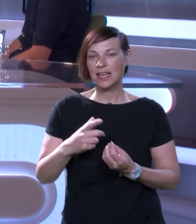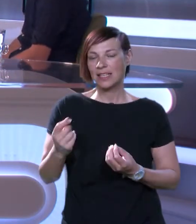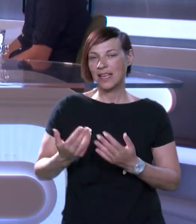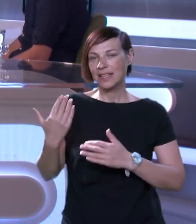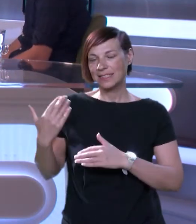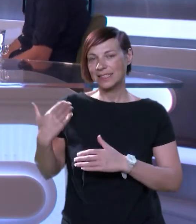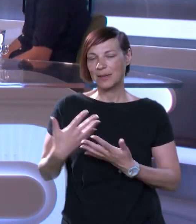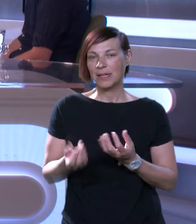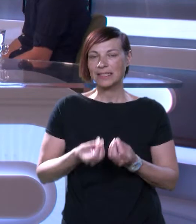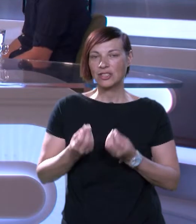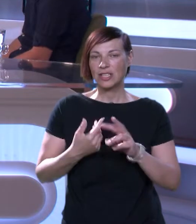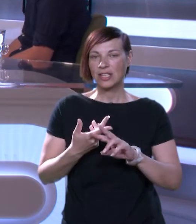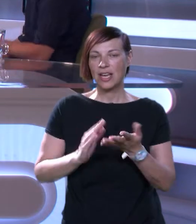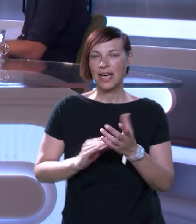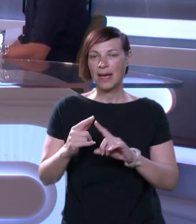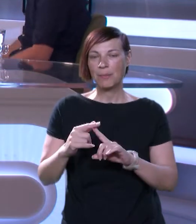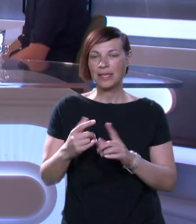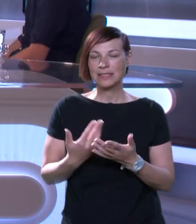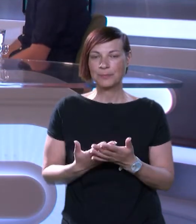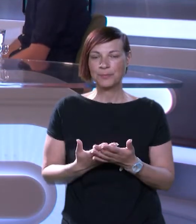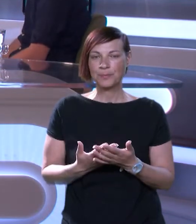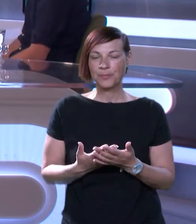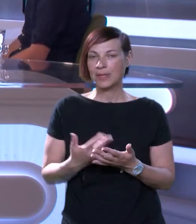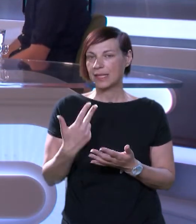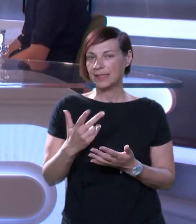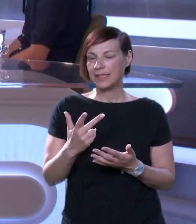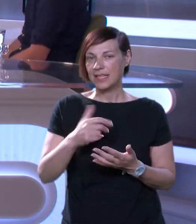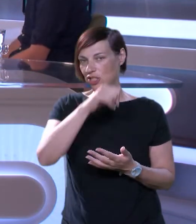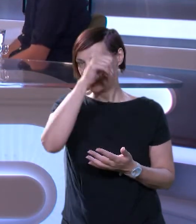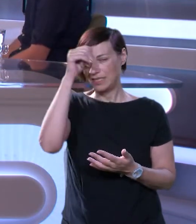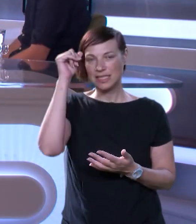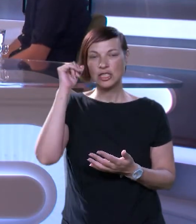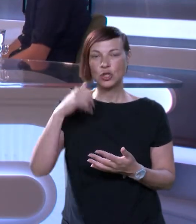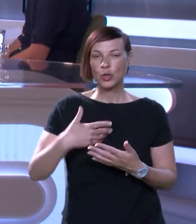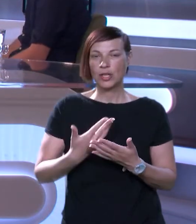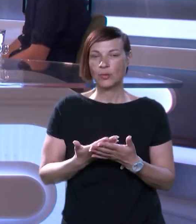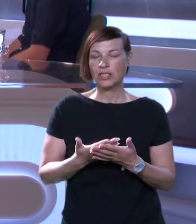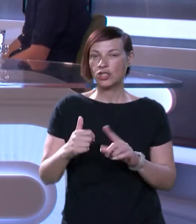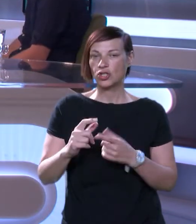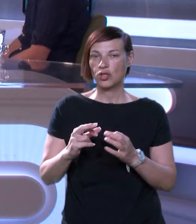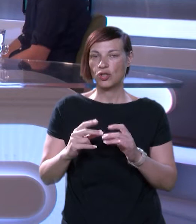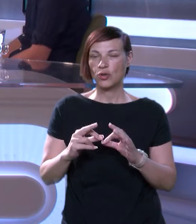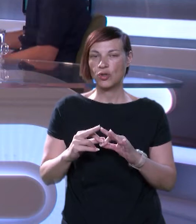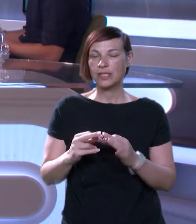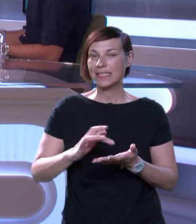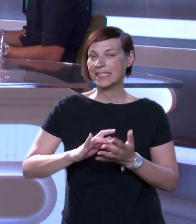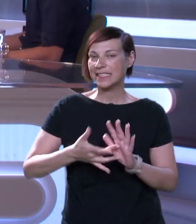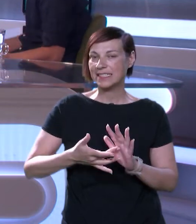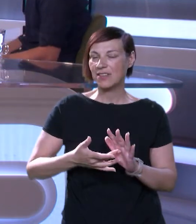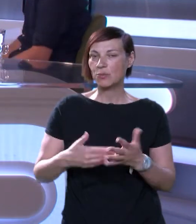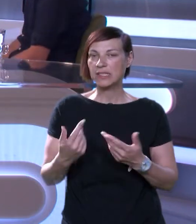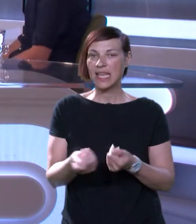nama kada se odigrao Hamlet u režiji Paolo Mađelija. Ovo je treća sezona u biti i unatoč evo i koroni i svemu nekako